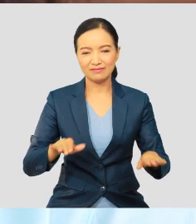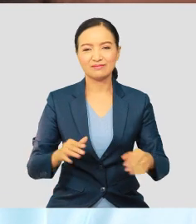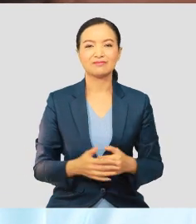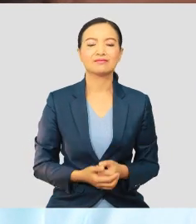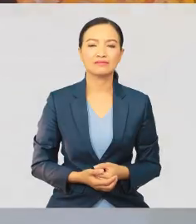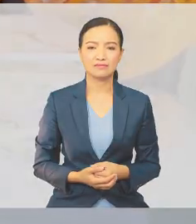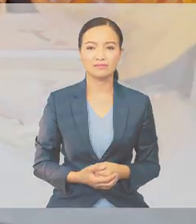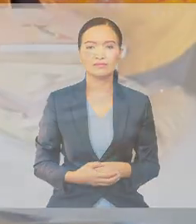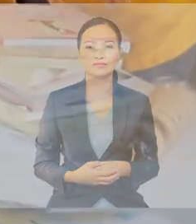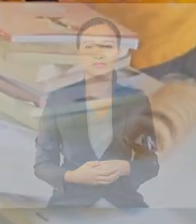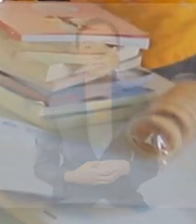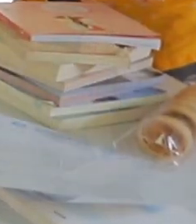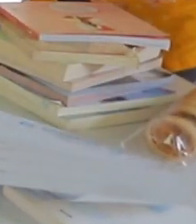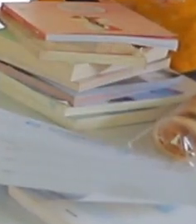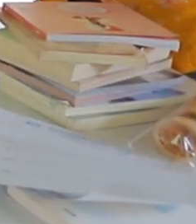องๆ